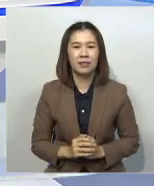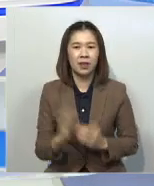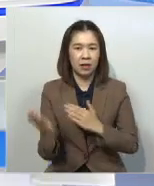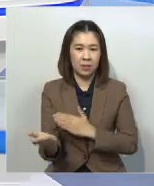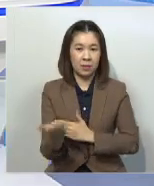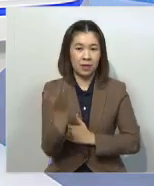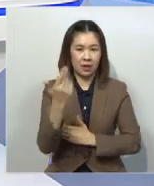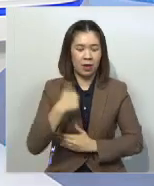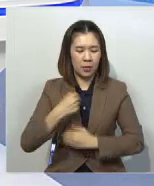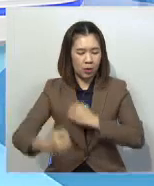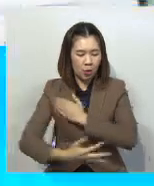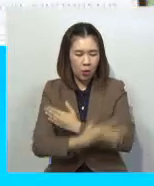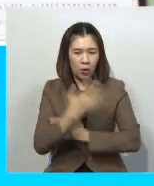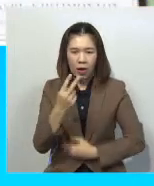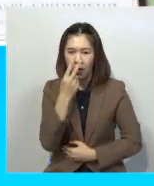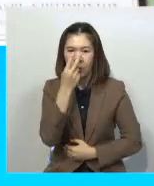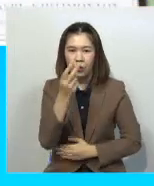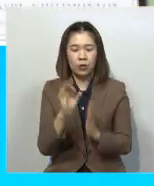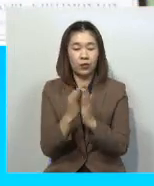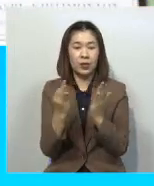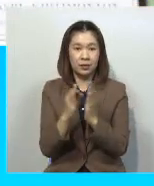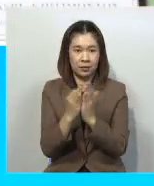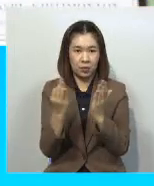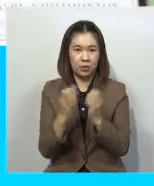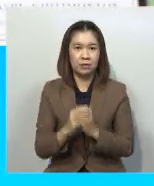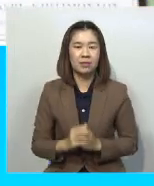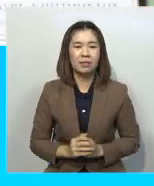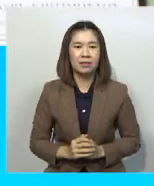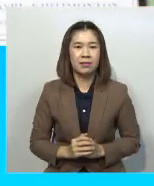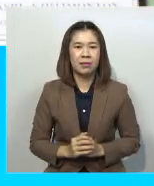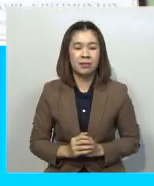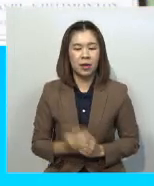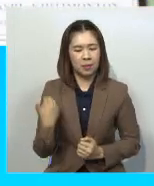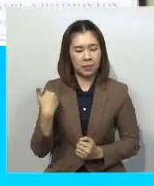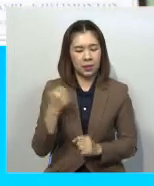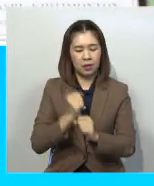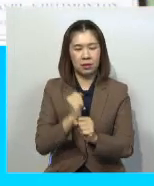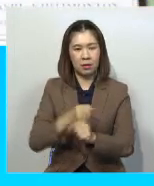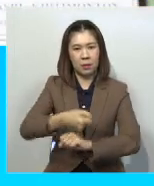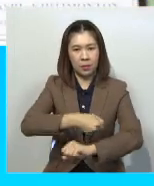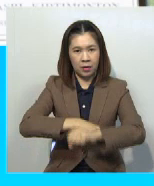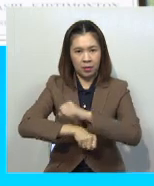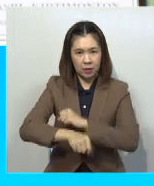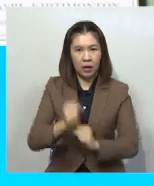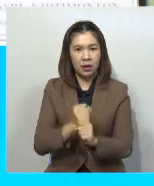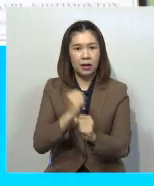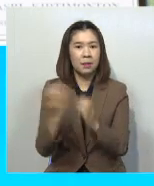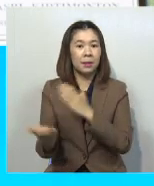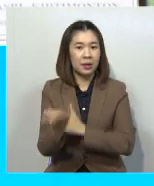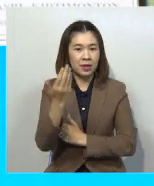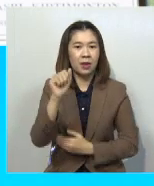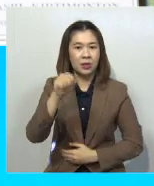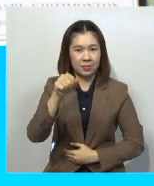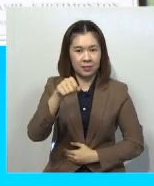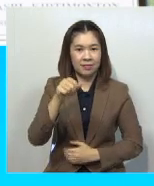มื่อเช้ามีโอกาสได้ติดตามทางเพจ Facebook ของกรมนะคะทราบมาว่า มีปฏิบัติการขึ้นไปก่อกวนมาแล้วเมื่อเช้าใช่ไหม